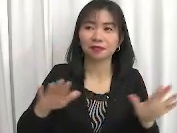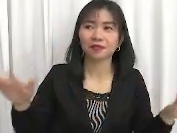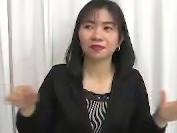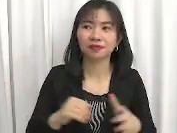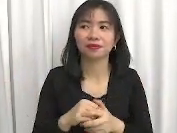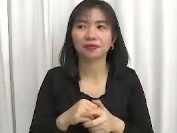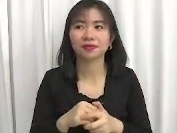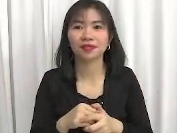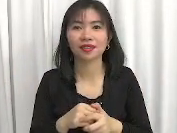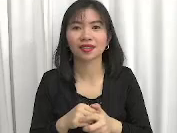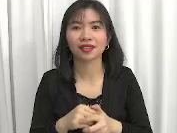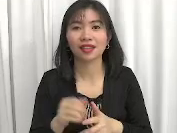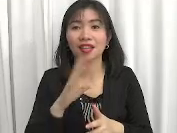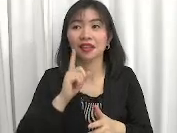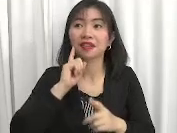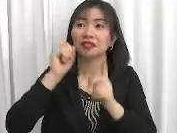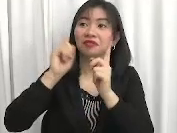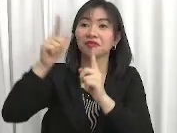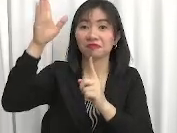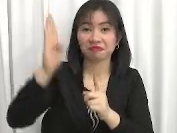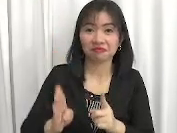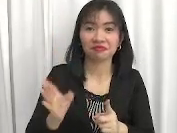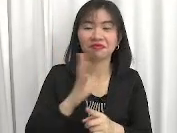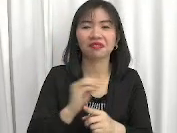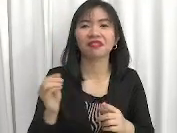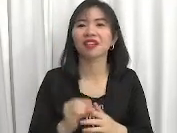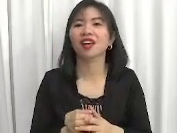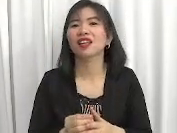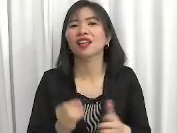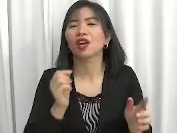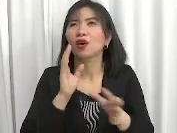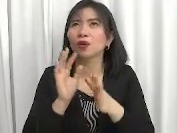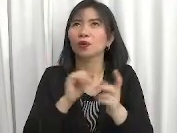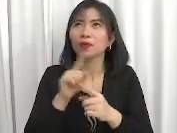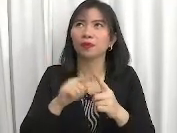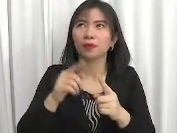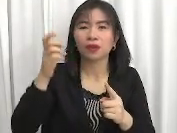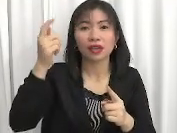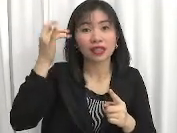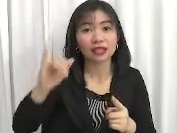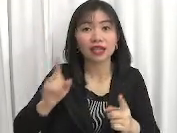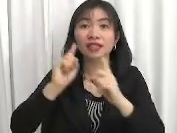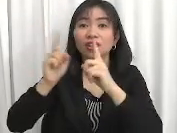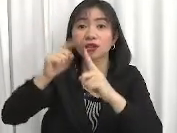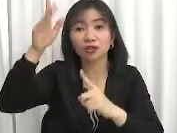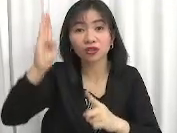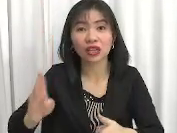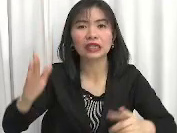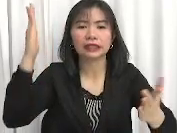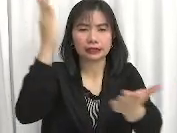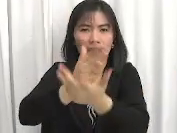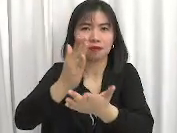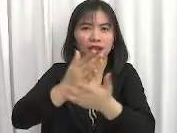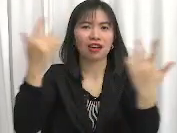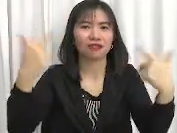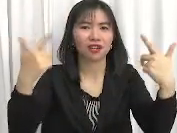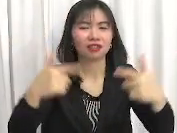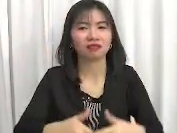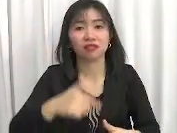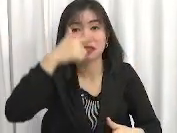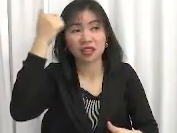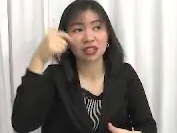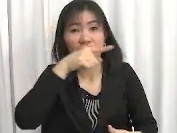to. Okay, tumahimik sila. Tumahimik. Ay, pambira. Kausap mo na ang Panginoon. Kasi karamihan kasi sa mga nasa